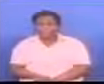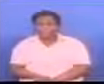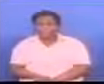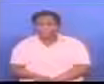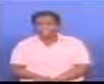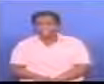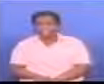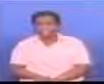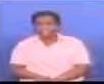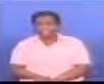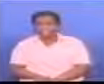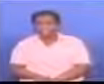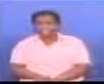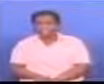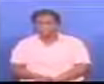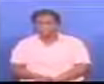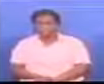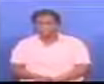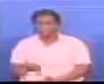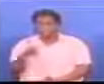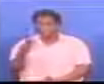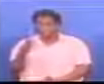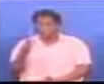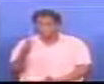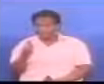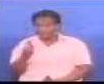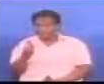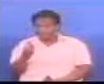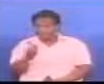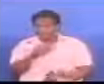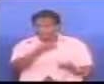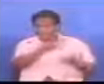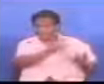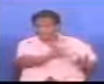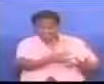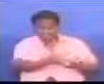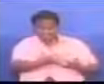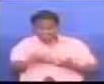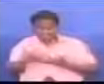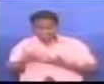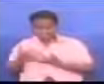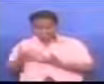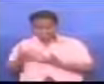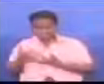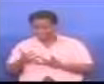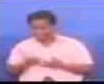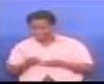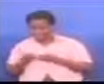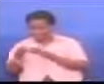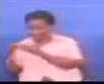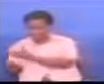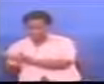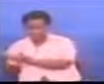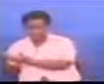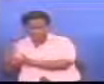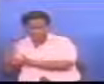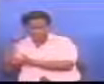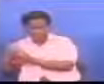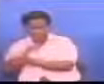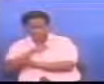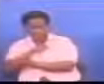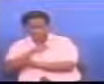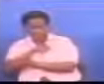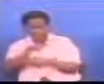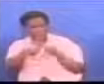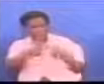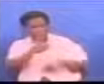ukichukua pesa za maeneo mengine, maanake utaathiri maeneo hayo, maanake utaathiri miradi ile ya huduma,